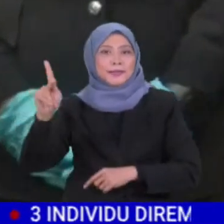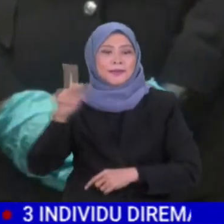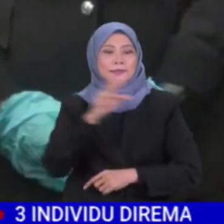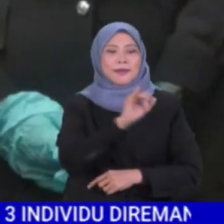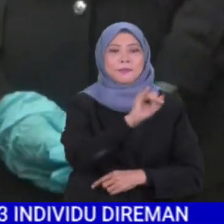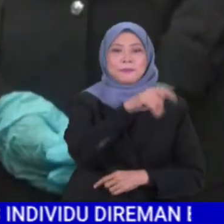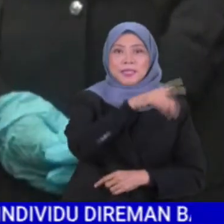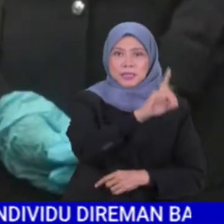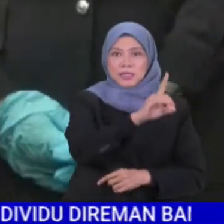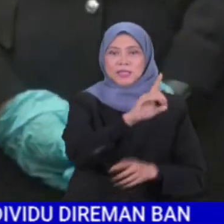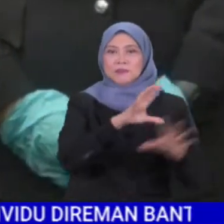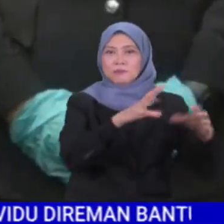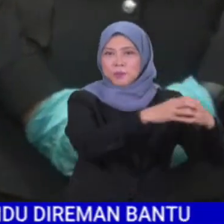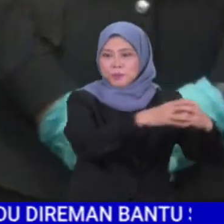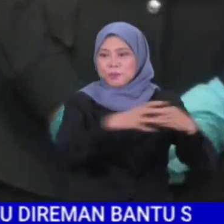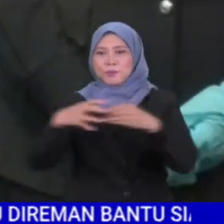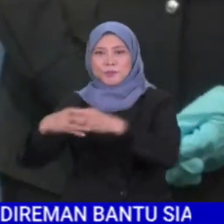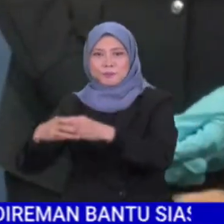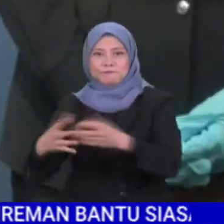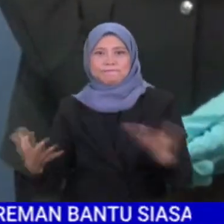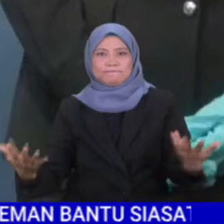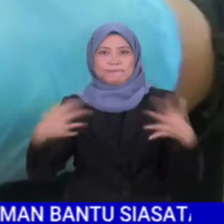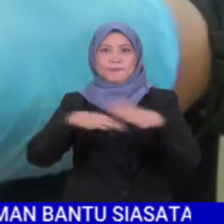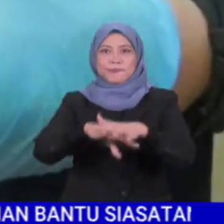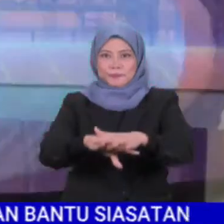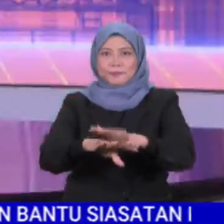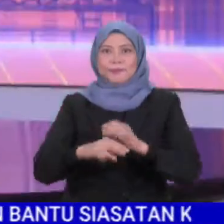IPD operasi bersama.